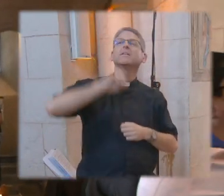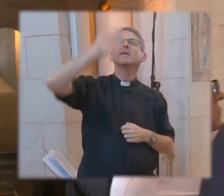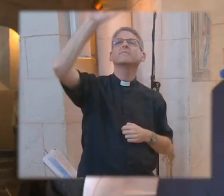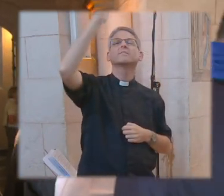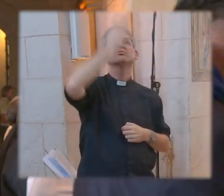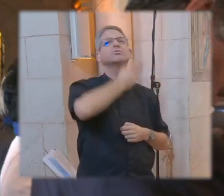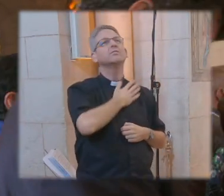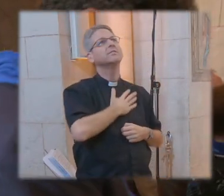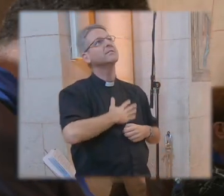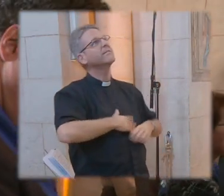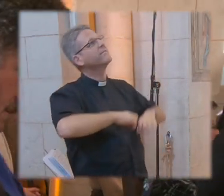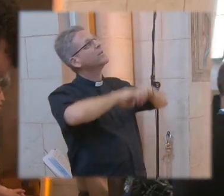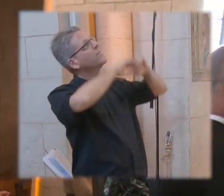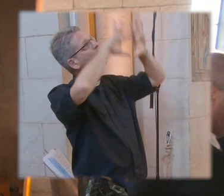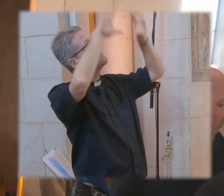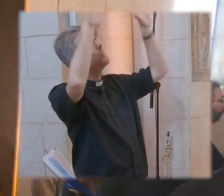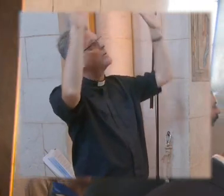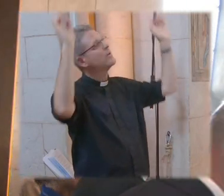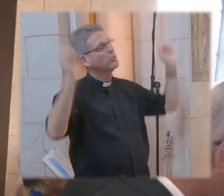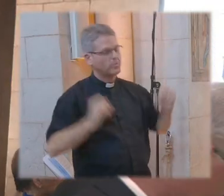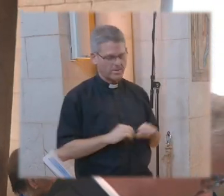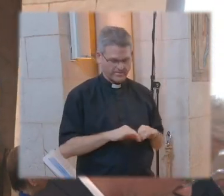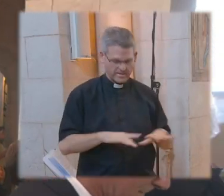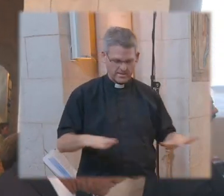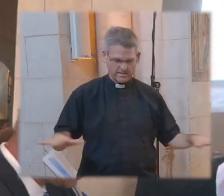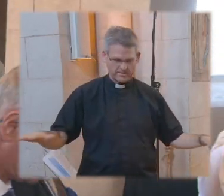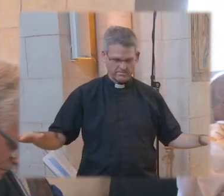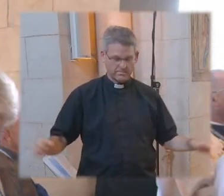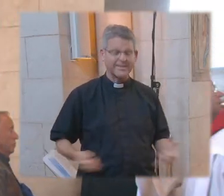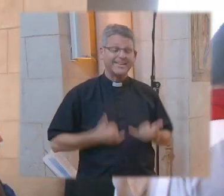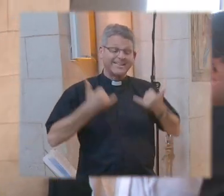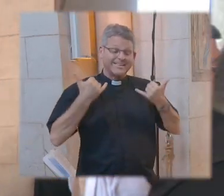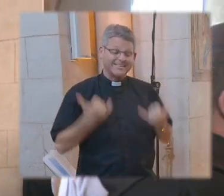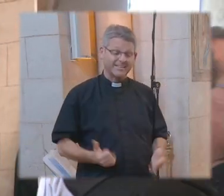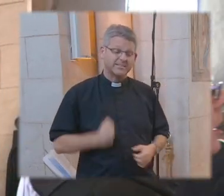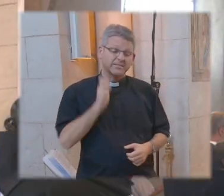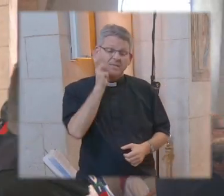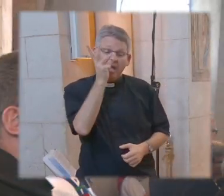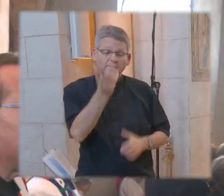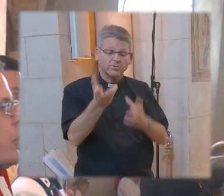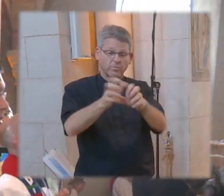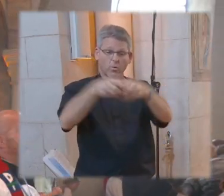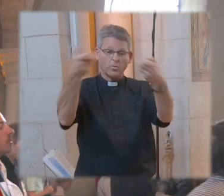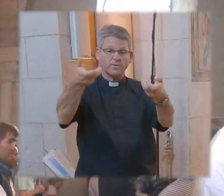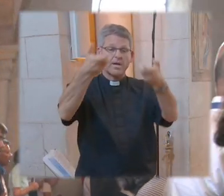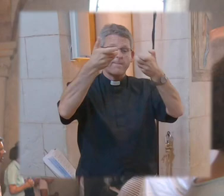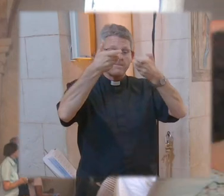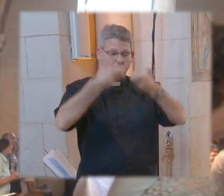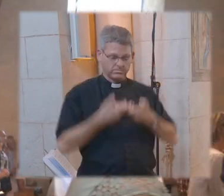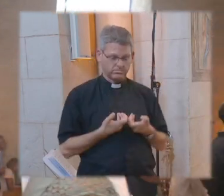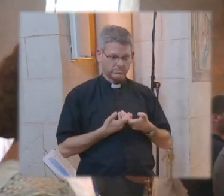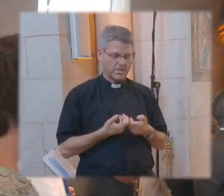Wille geschehe, wie im Himmel so auf Erden. Unser tägliches Brot gib uns